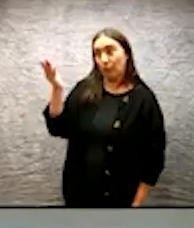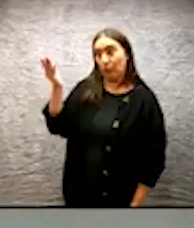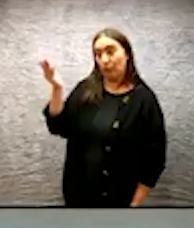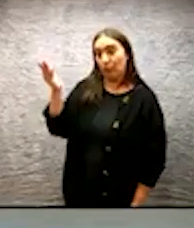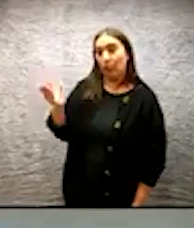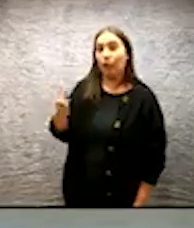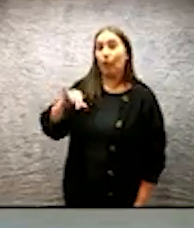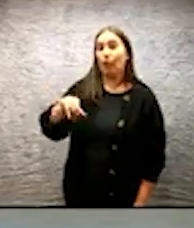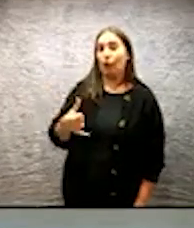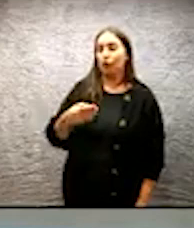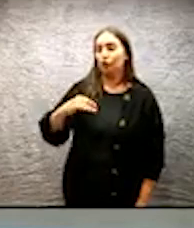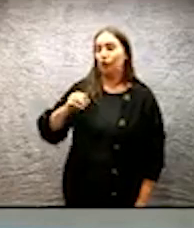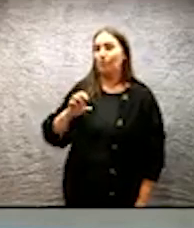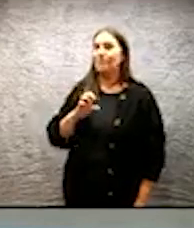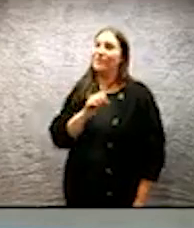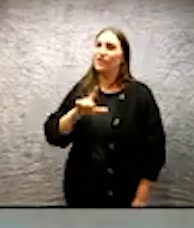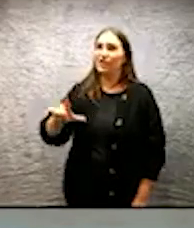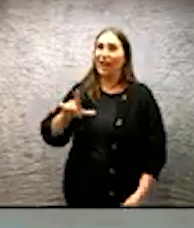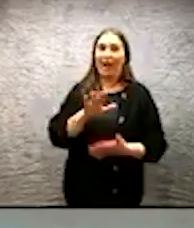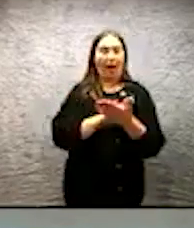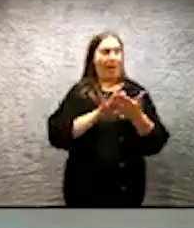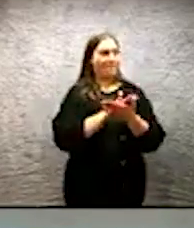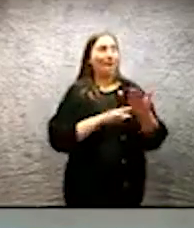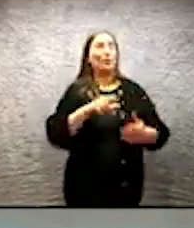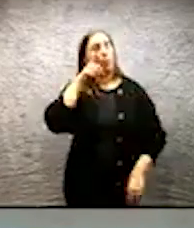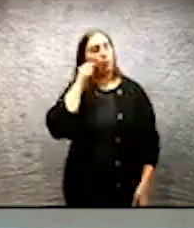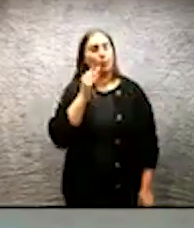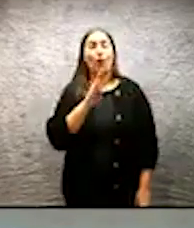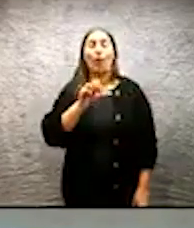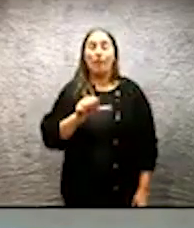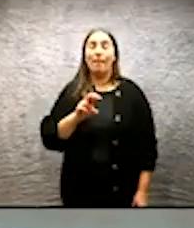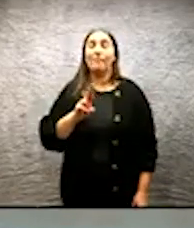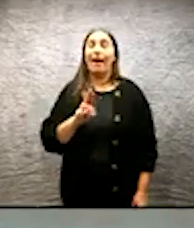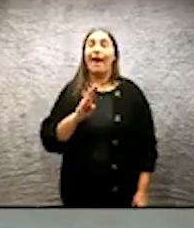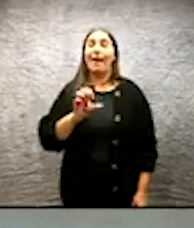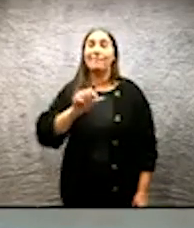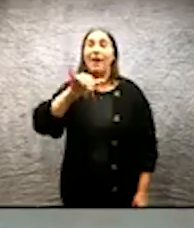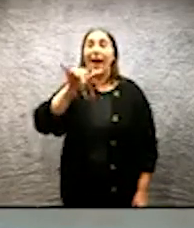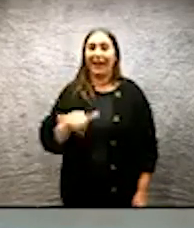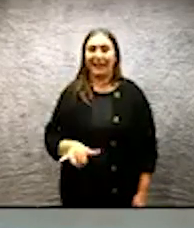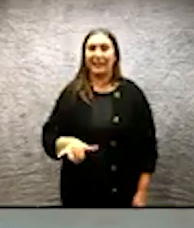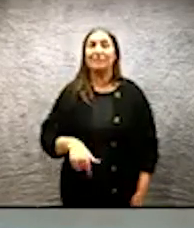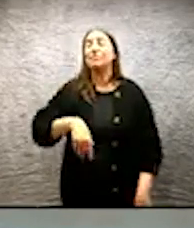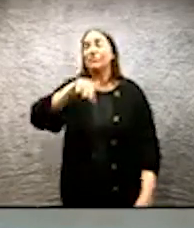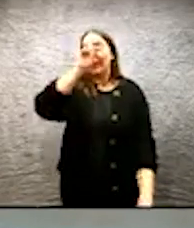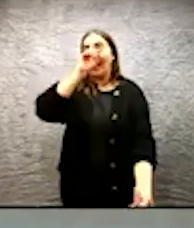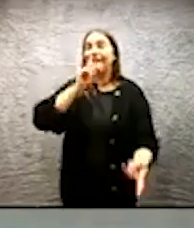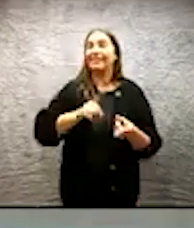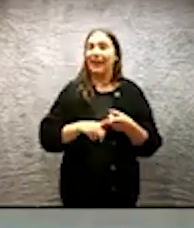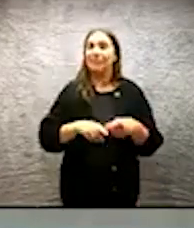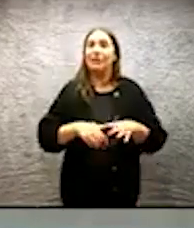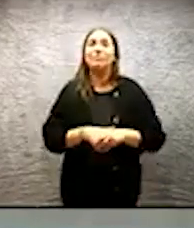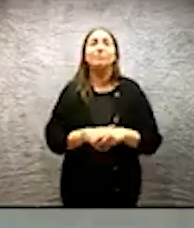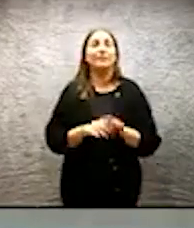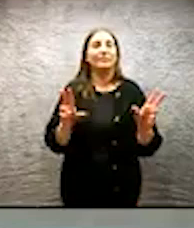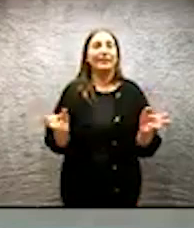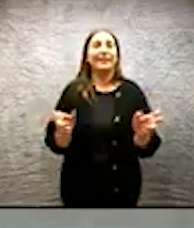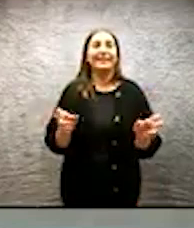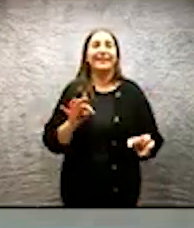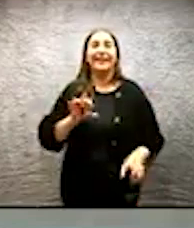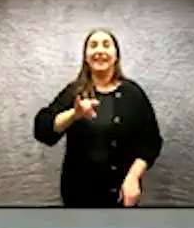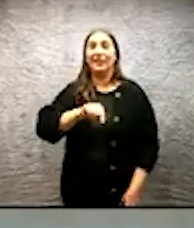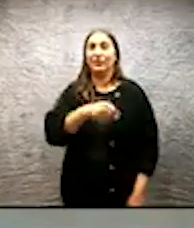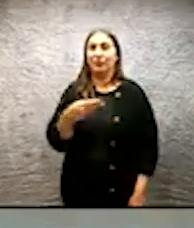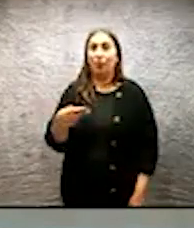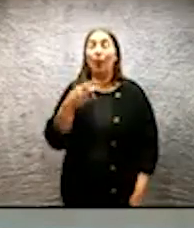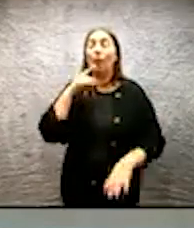À Jean-Michel, à Monsieur Barbary, pardon, j'ai du mal ce soir. Waouh, à Monsieur Barbary pour nous parler du Téléthon qui a lieu ce week-end. Merci Monsieur le